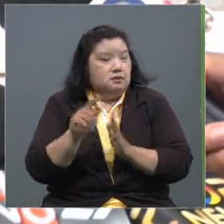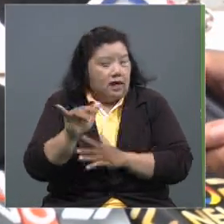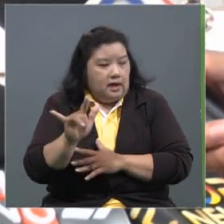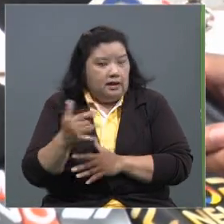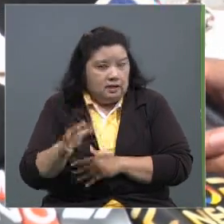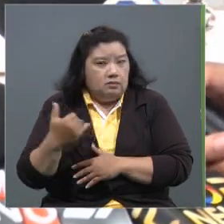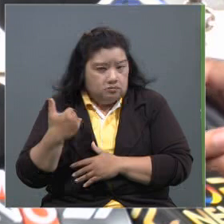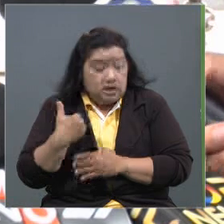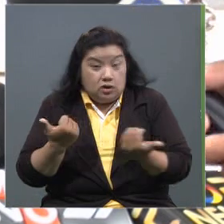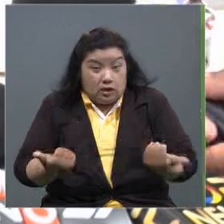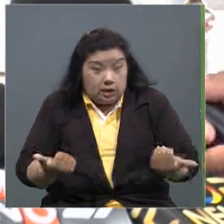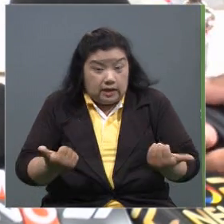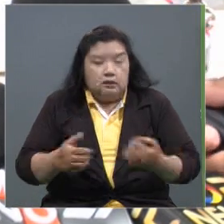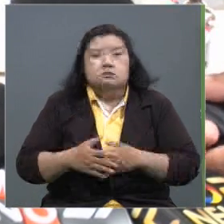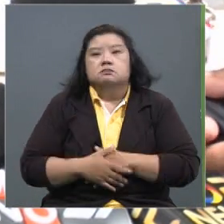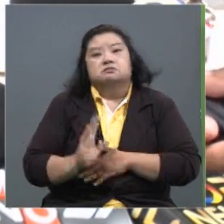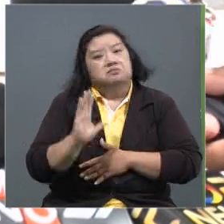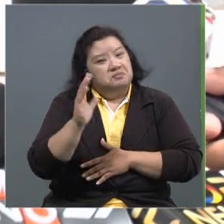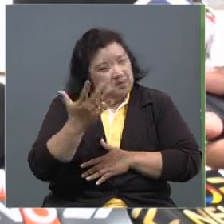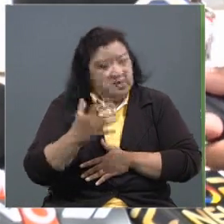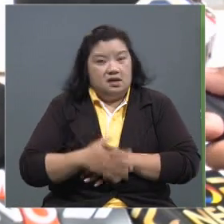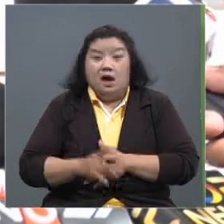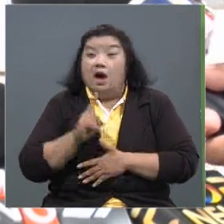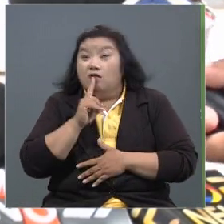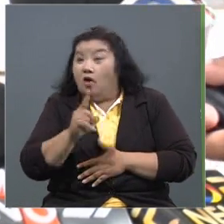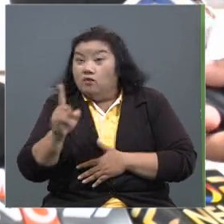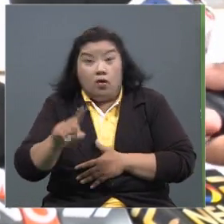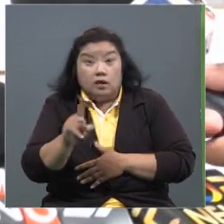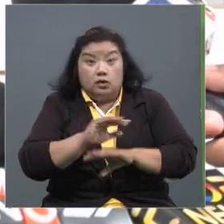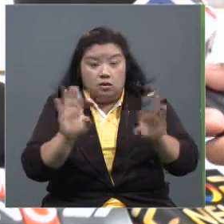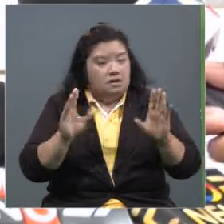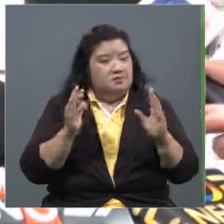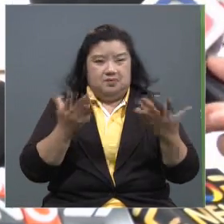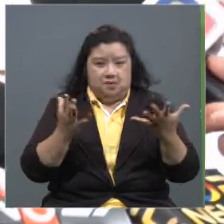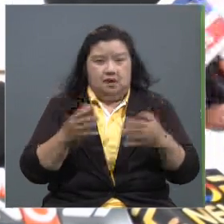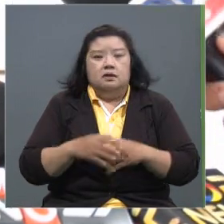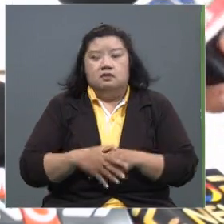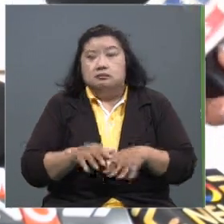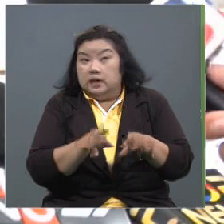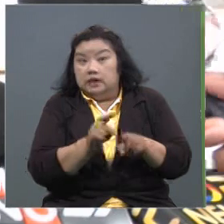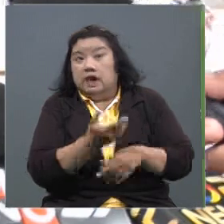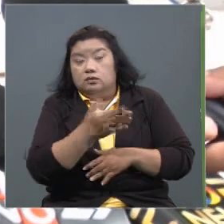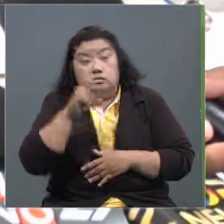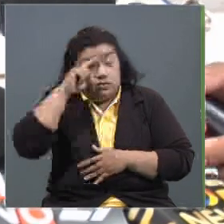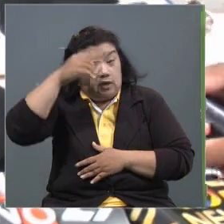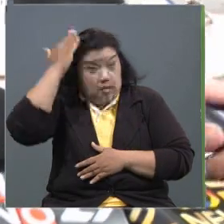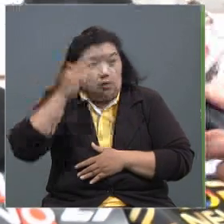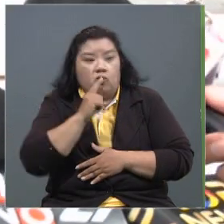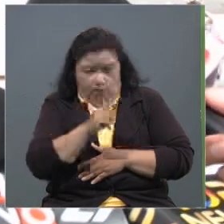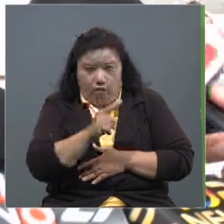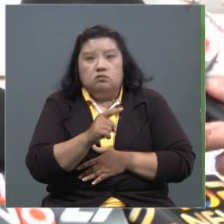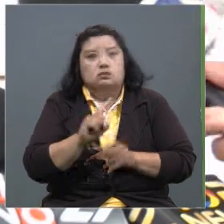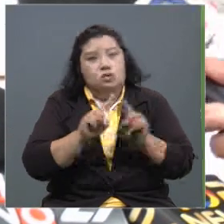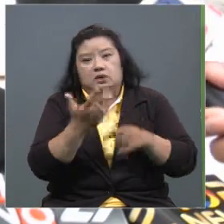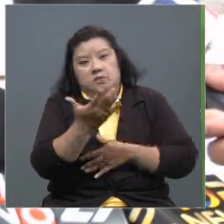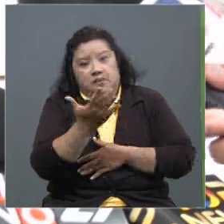าณตอนนี้นะจะไม่มีการถอนฟ้องใดๆทั้งสิ้นไม่ใช่เฉพาะกรณีของนายอัจฉริยะอย่างเดียวแ